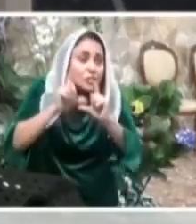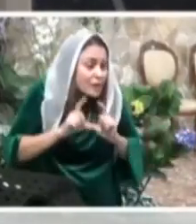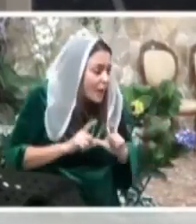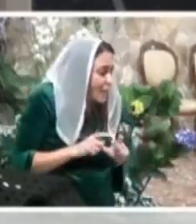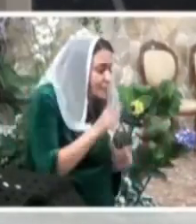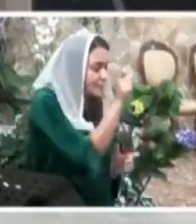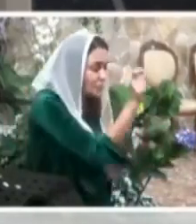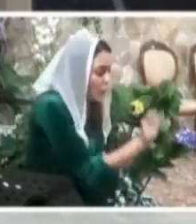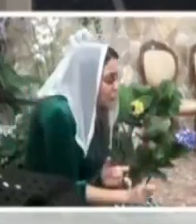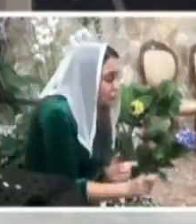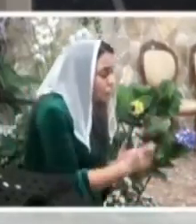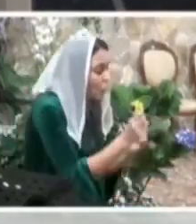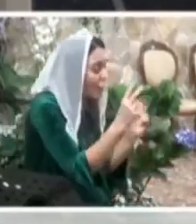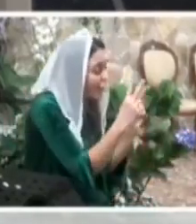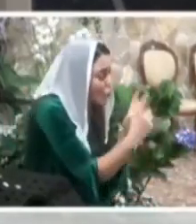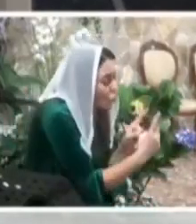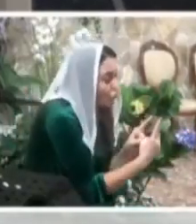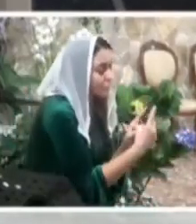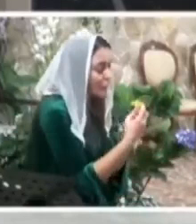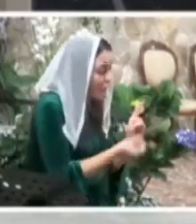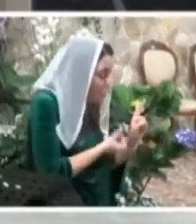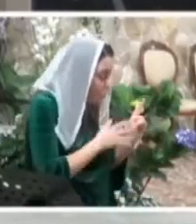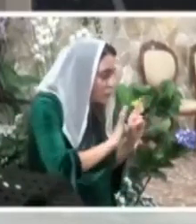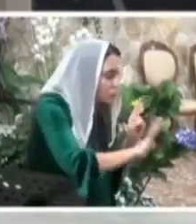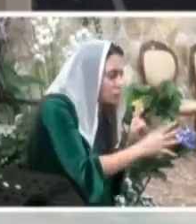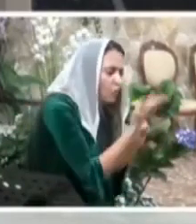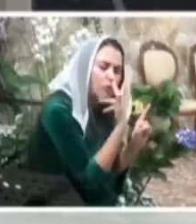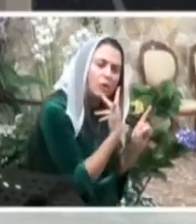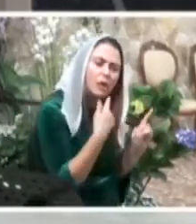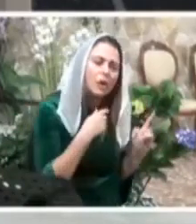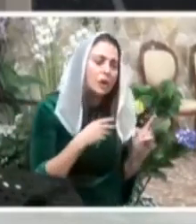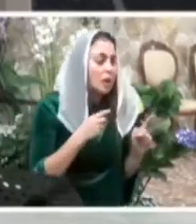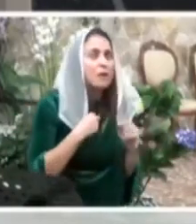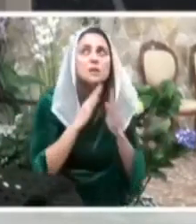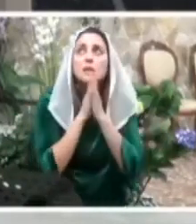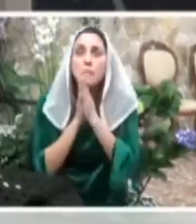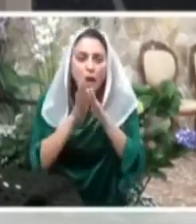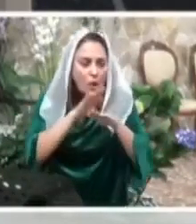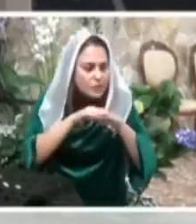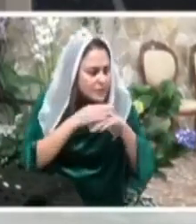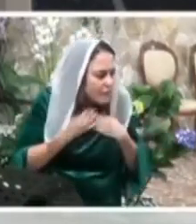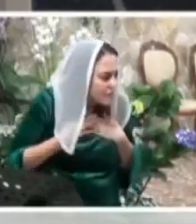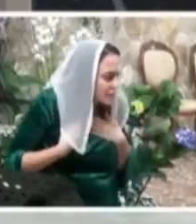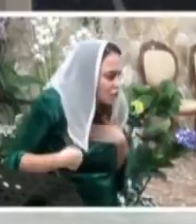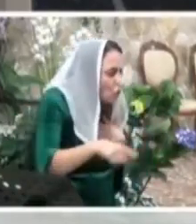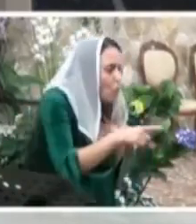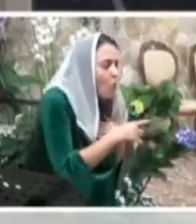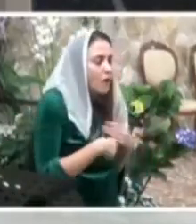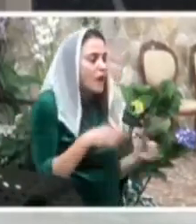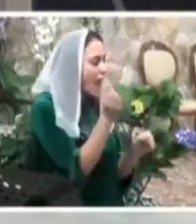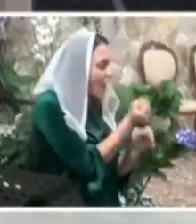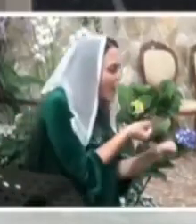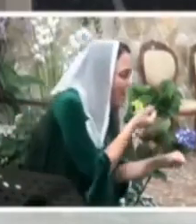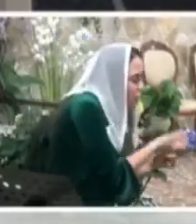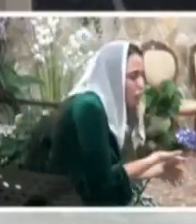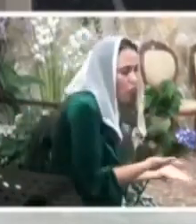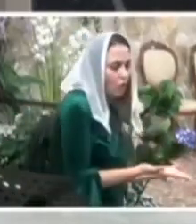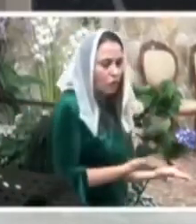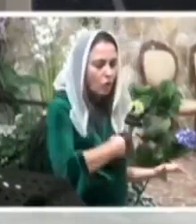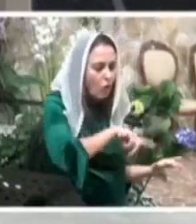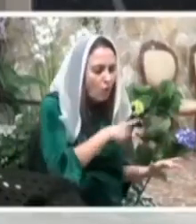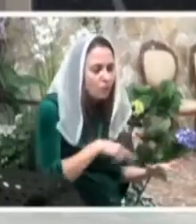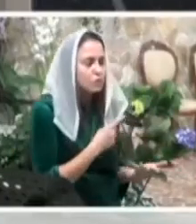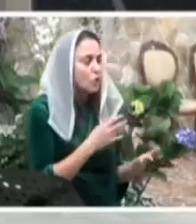cuore desideroso. Signore, usaci nel nostro posto di lavoro,